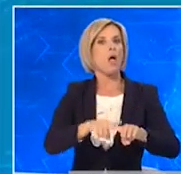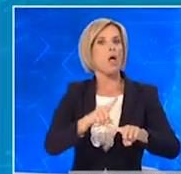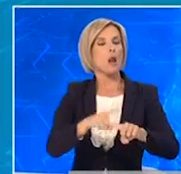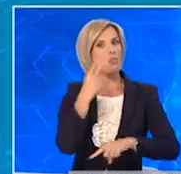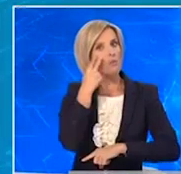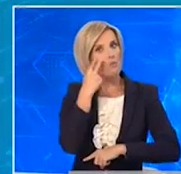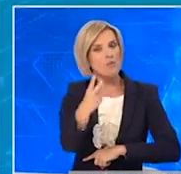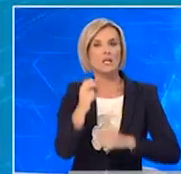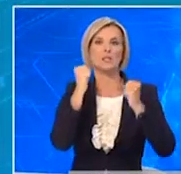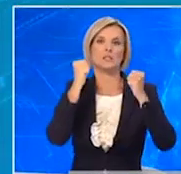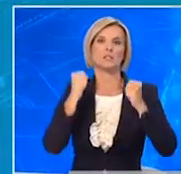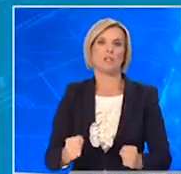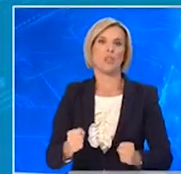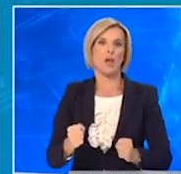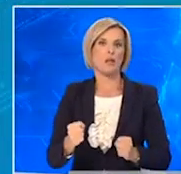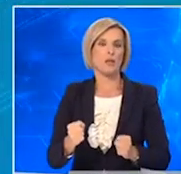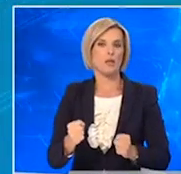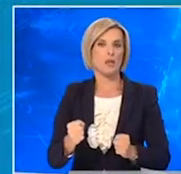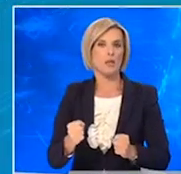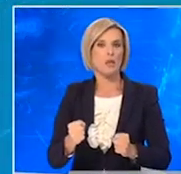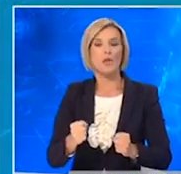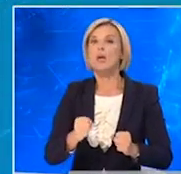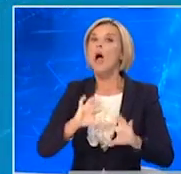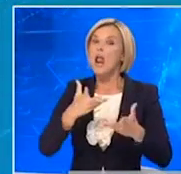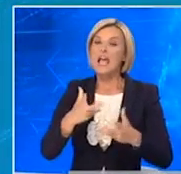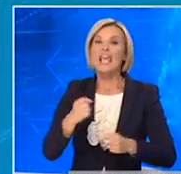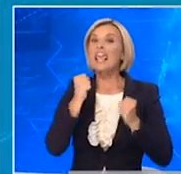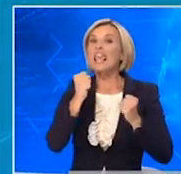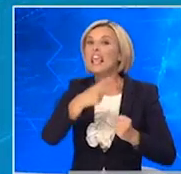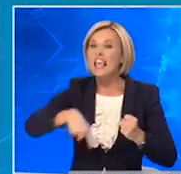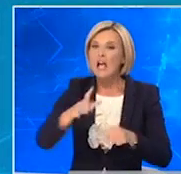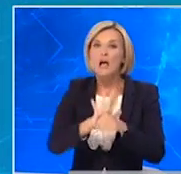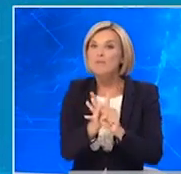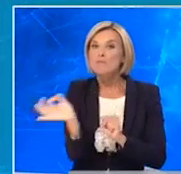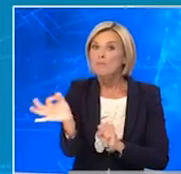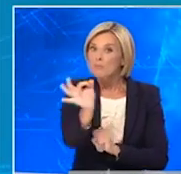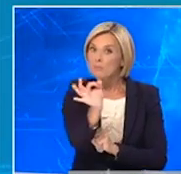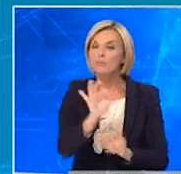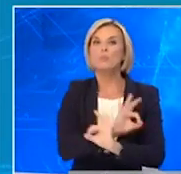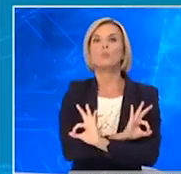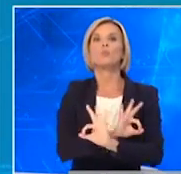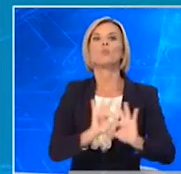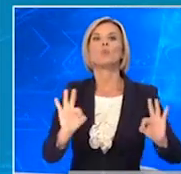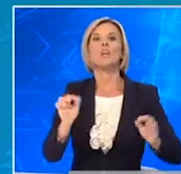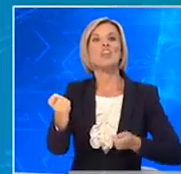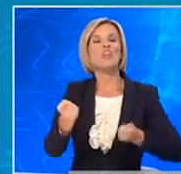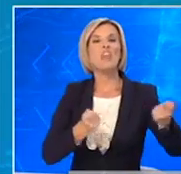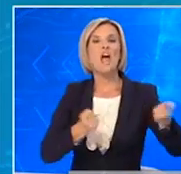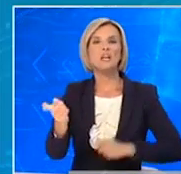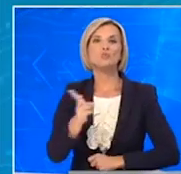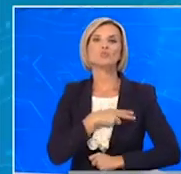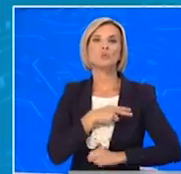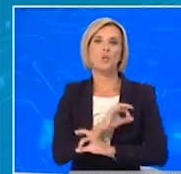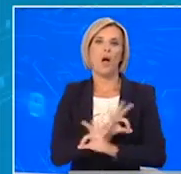δείχνουν σταθερή αυξητική κίνηση, ενώ η υγειονομική κατάσταση της χώρας παραμένει σε απόλυτα διαχειρίσιμα